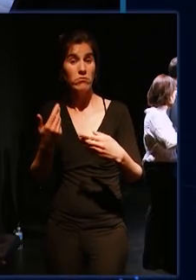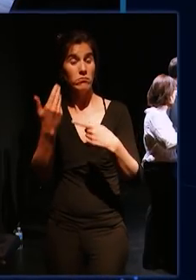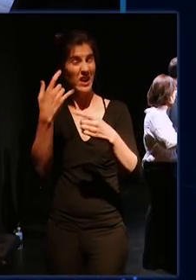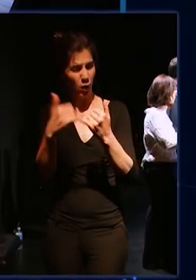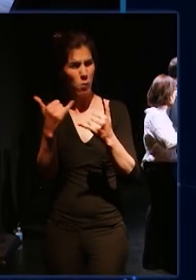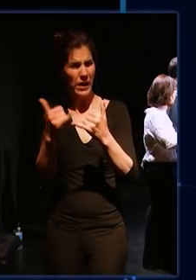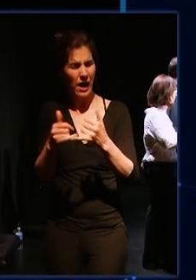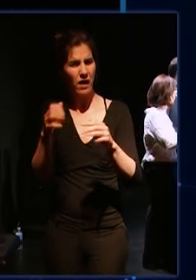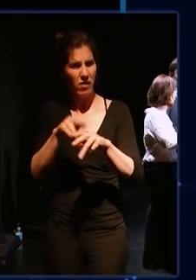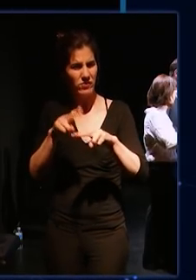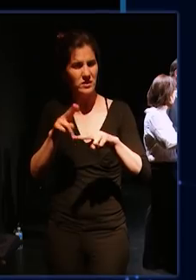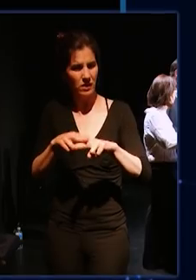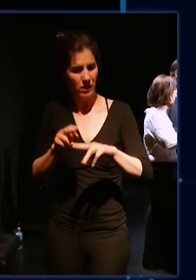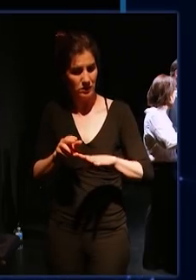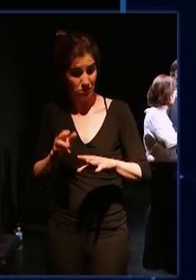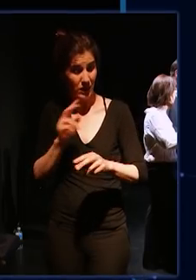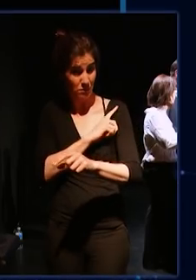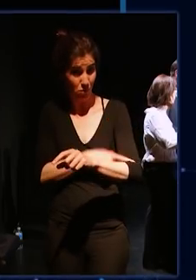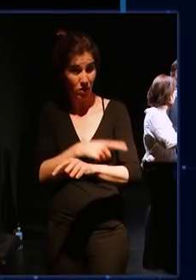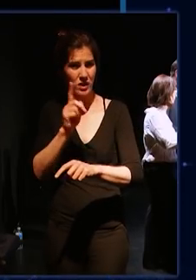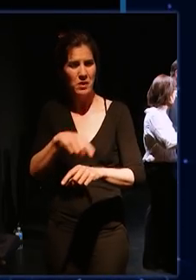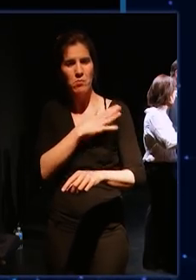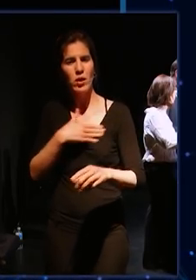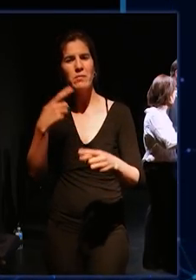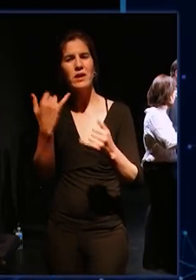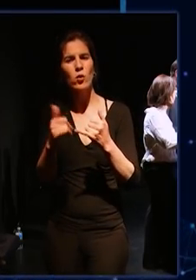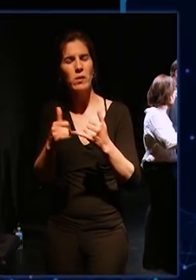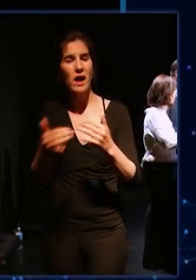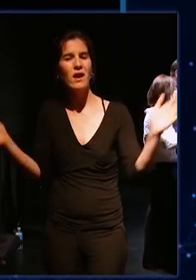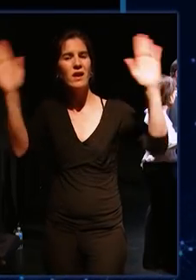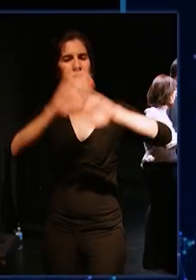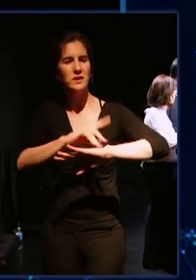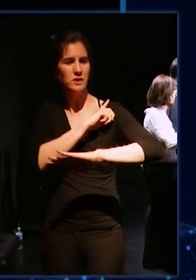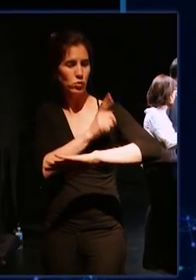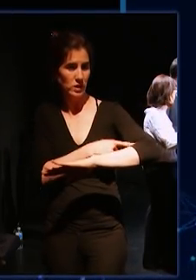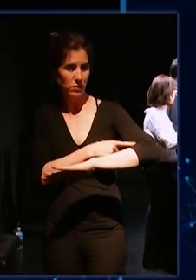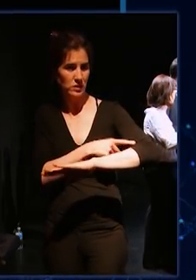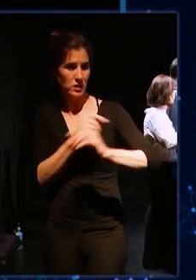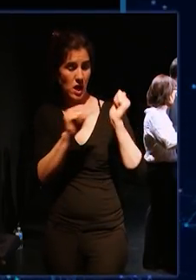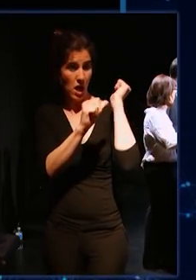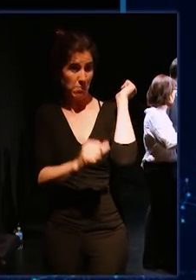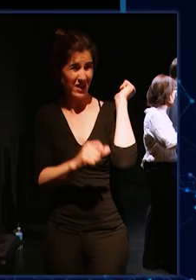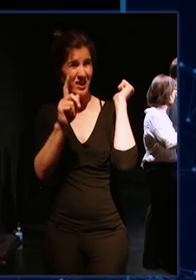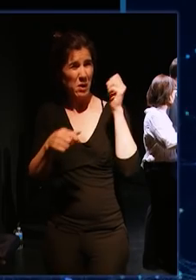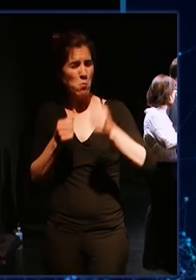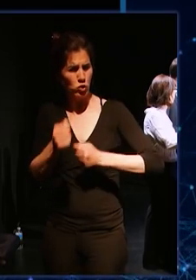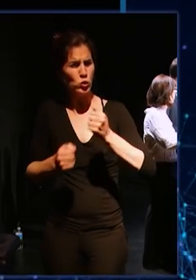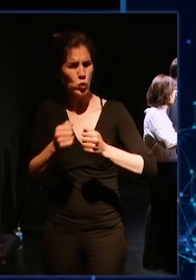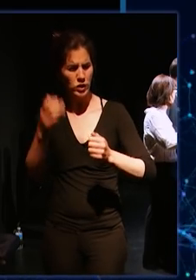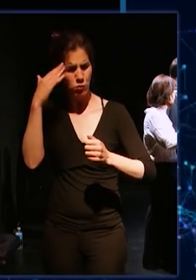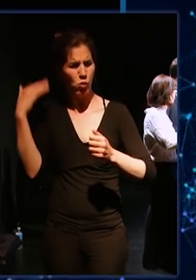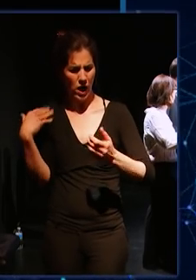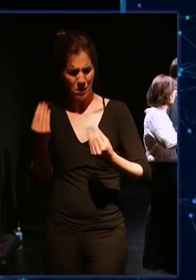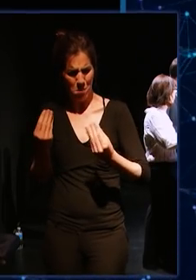recuperar les nits esportives al Parc Pompeu Fabra i algunes curses populars amb molta tradició que durant aquests 4 anys